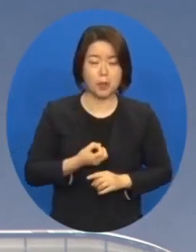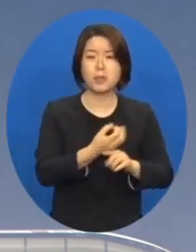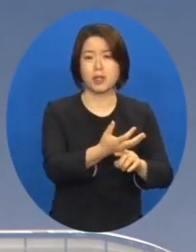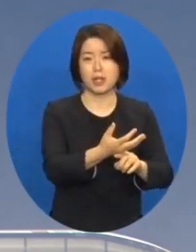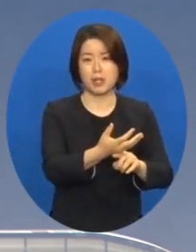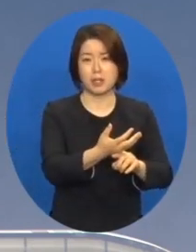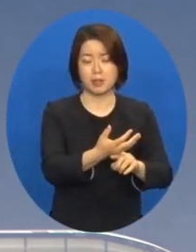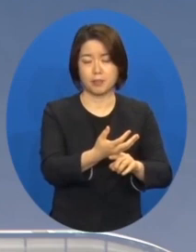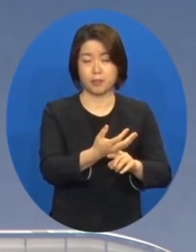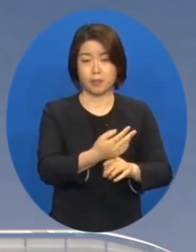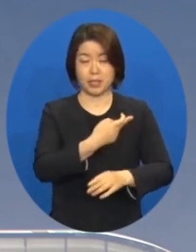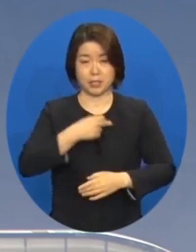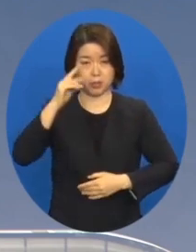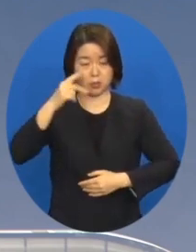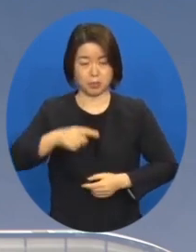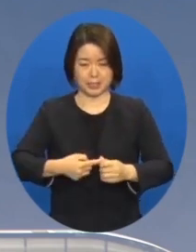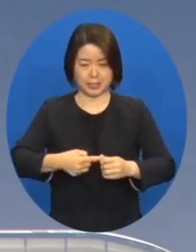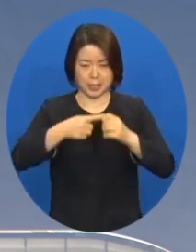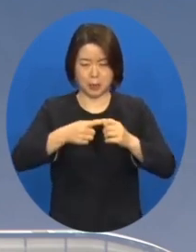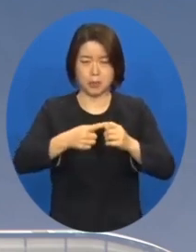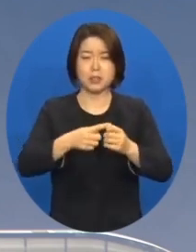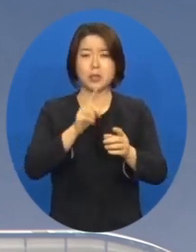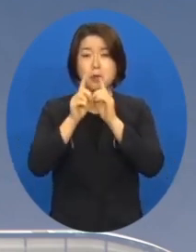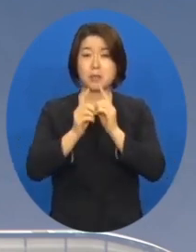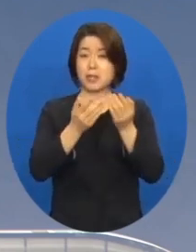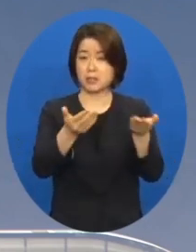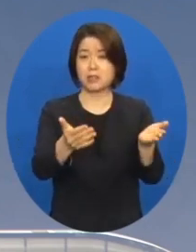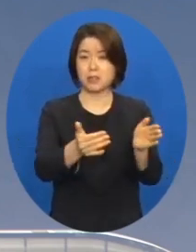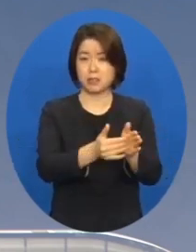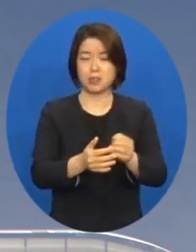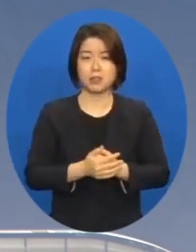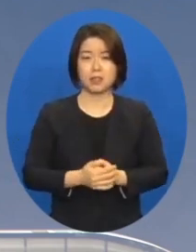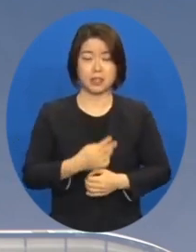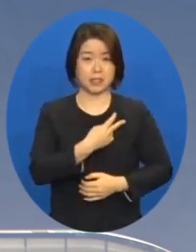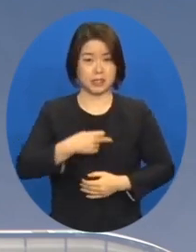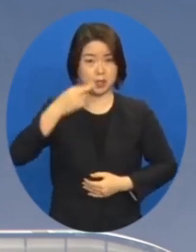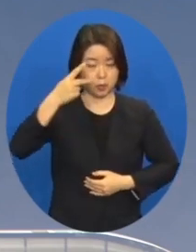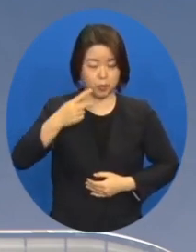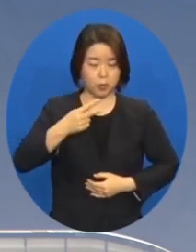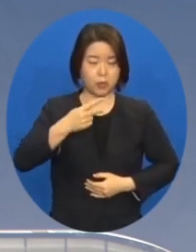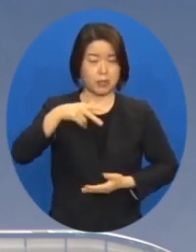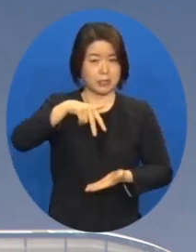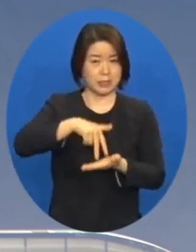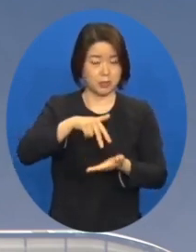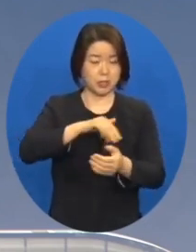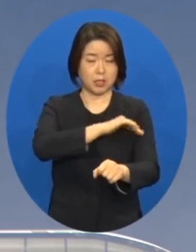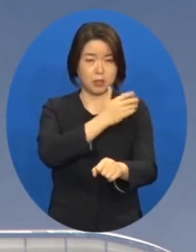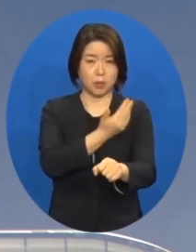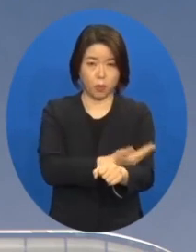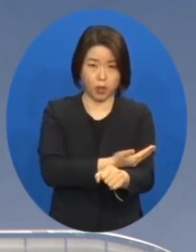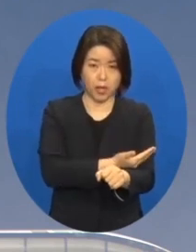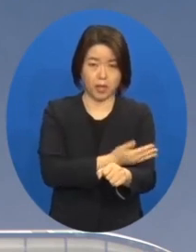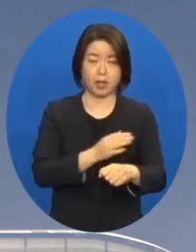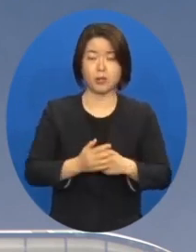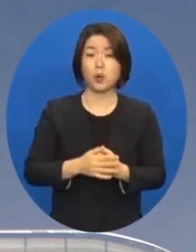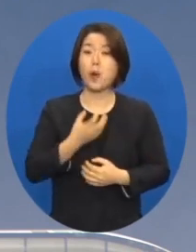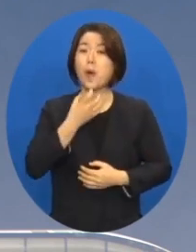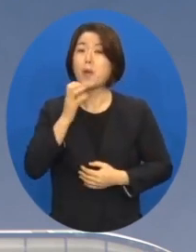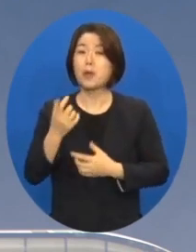바울이 첫 번째로 말씀을 합니다. 사도 바울에게 사도로서의 권한,